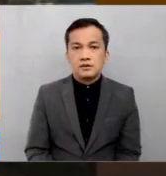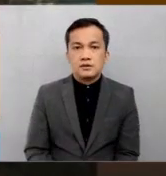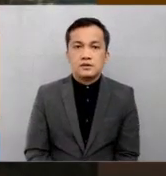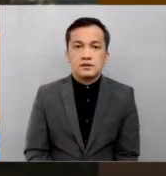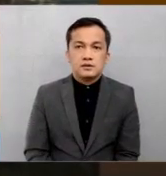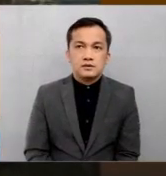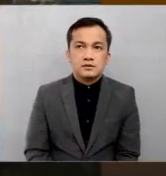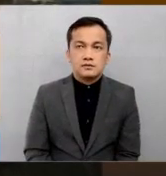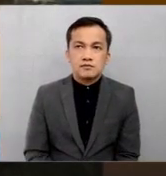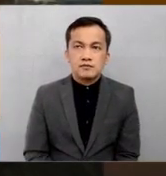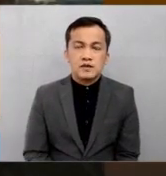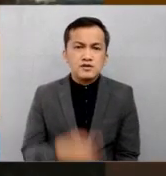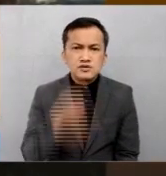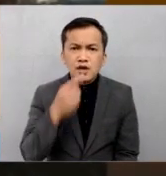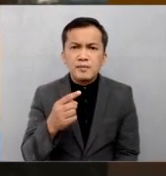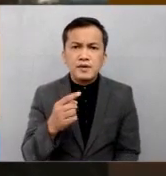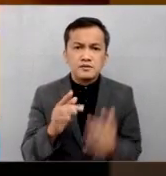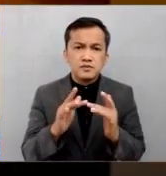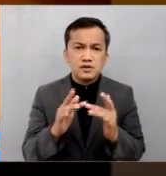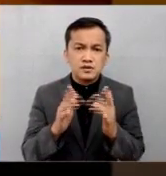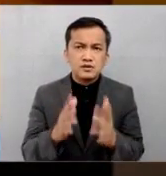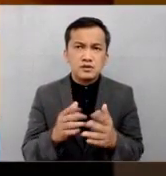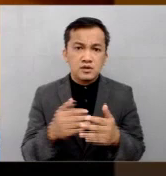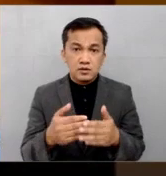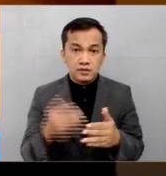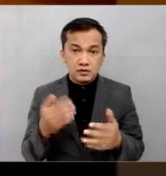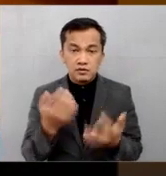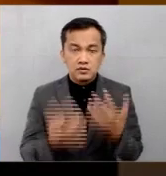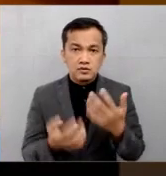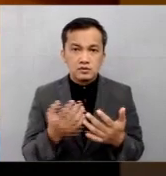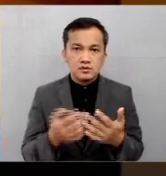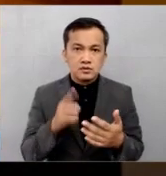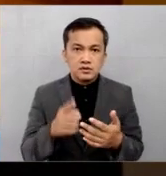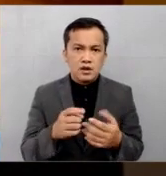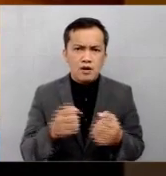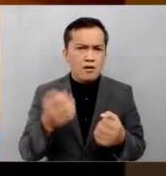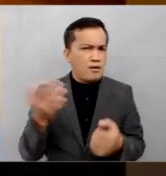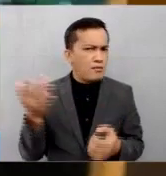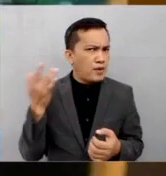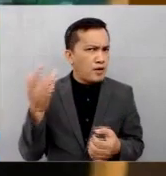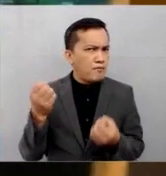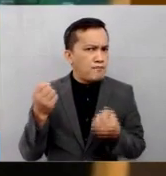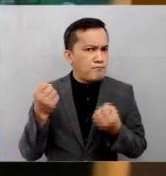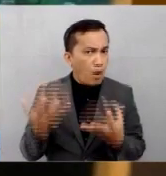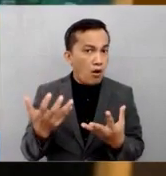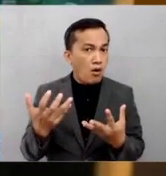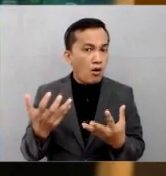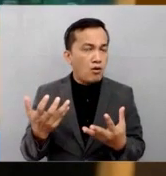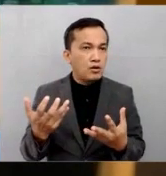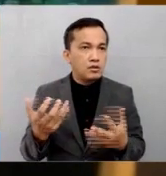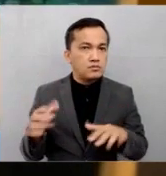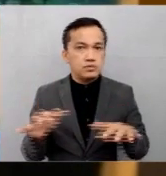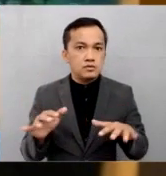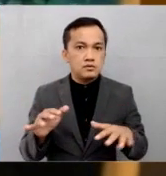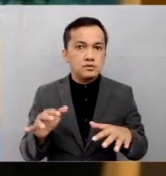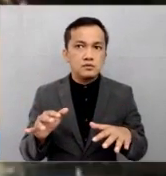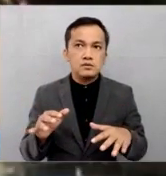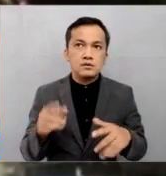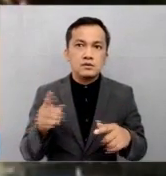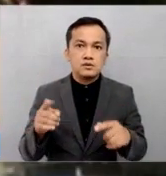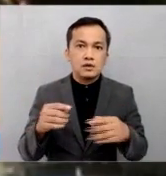Sabi ng ilang netizen, bago ang sunog ay isang pagsabog ang kanilang narinig na nagpayanig pa sa kanilang mga bintana.